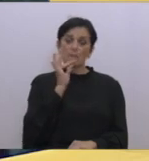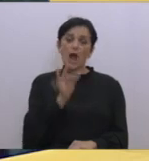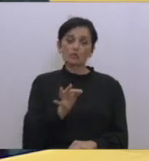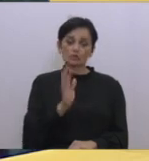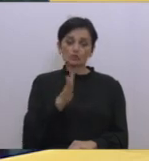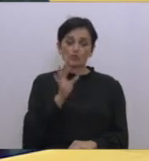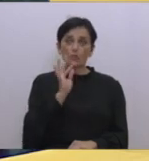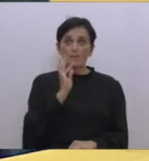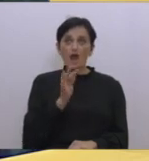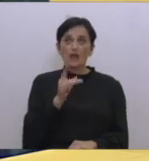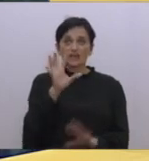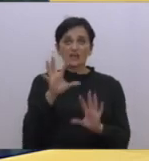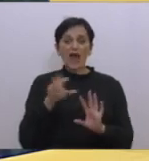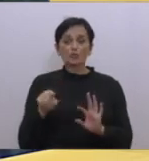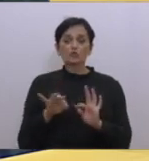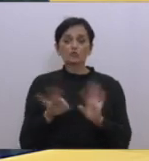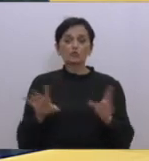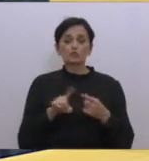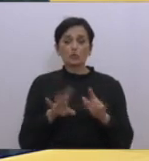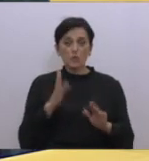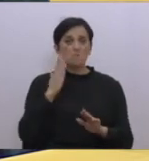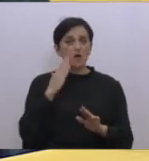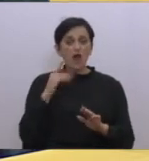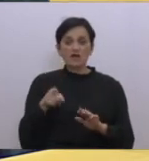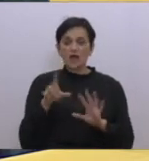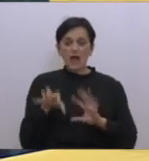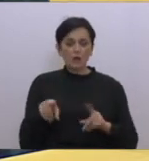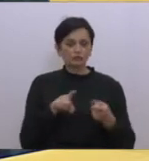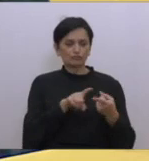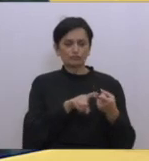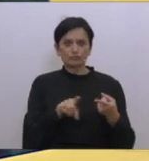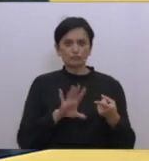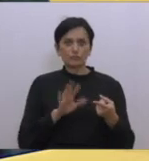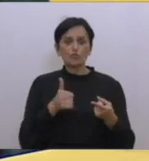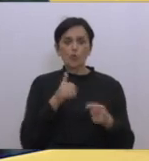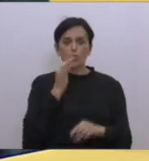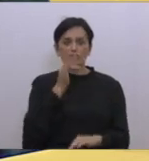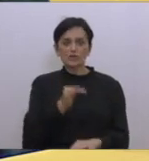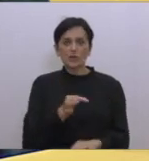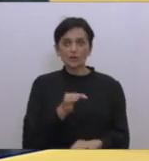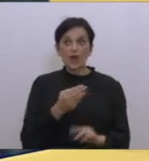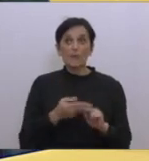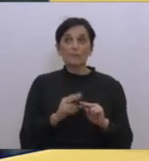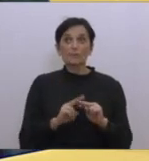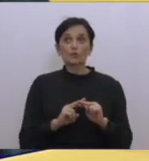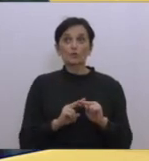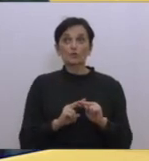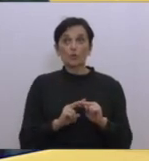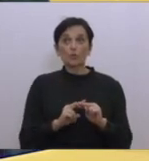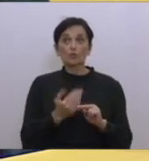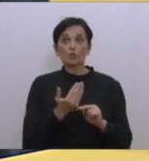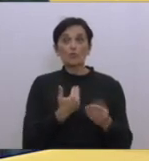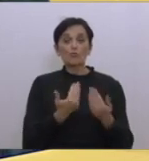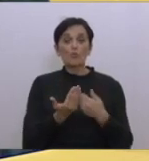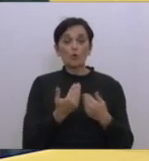რომ ეს კანონი არაფერ შუაში არ არის. მართლაც არაფერ შუაში არ არის ეს კანონი და როგორ გიპასუხოთ? ამიტომ მოგიწოდებთ